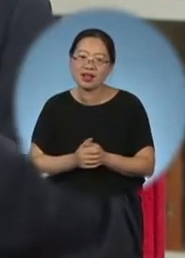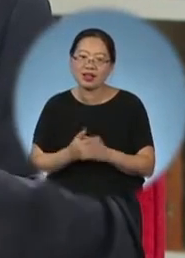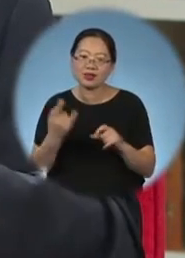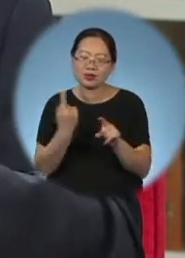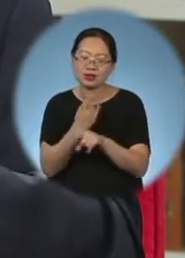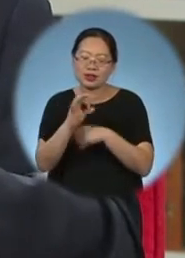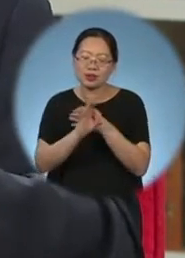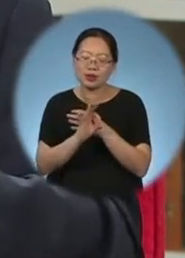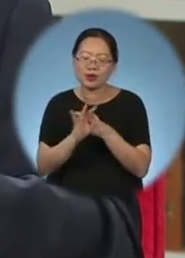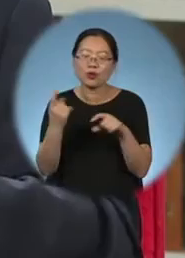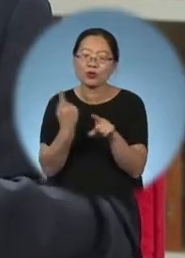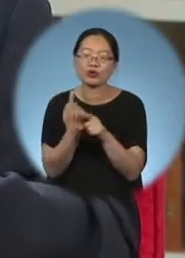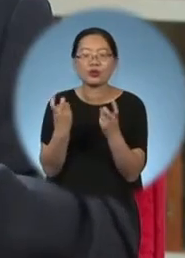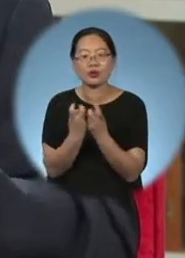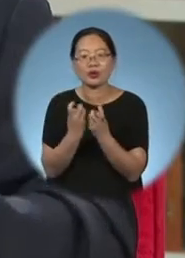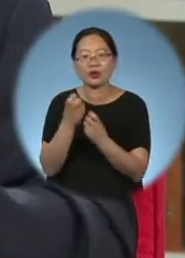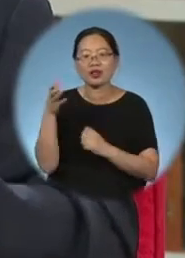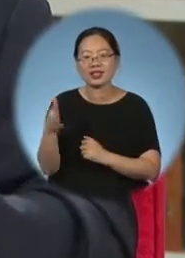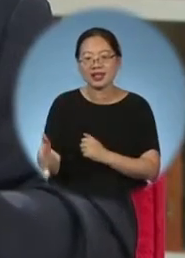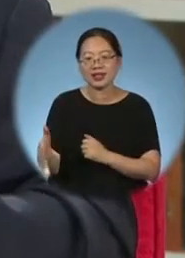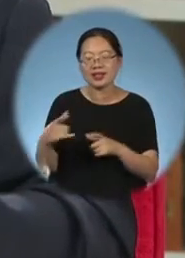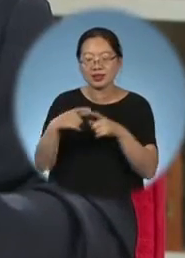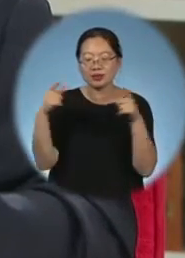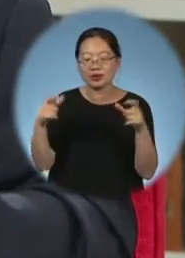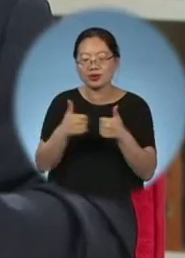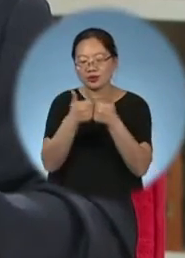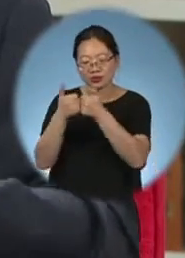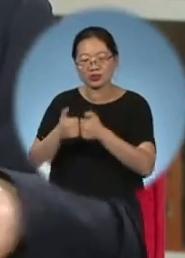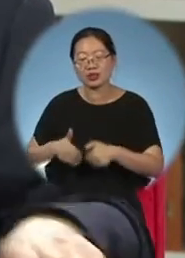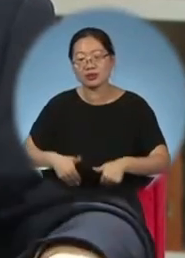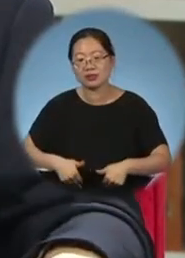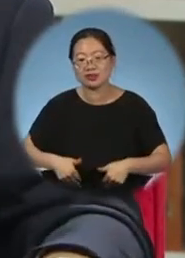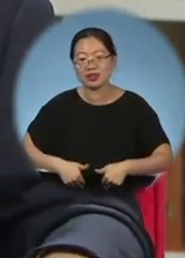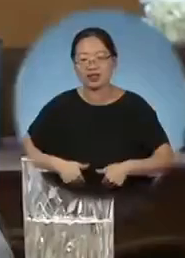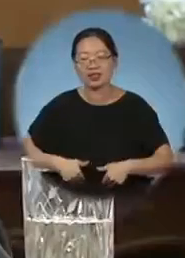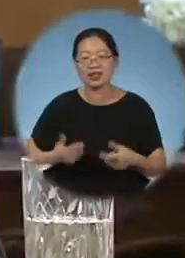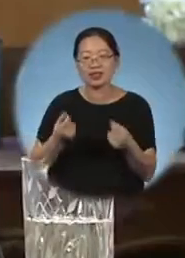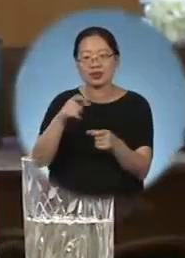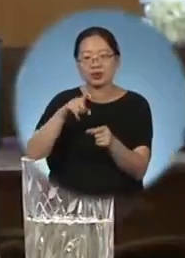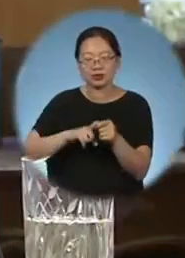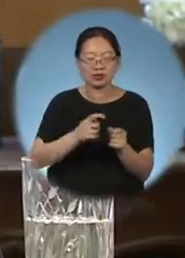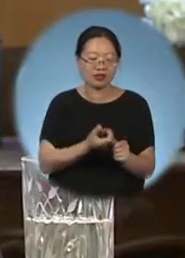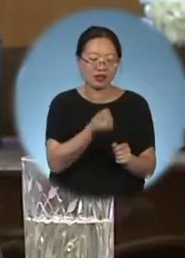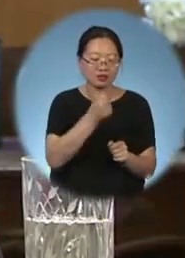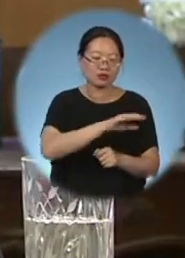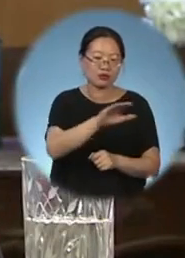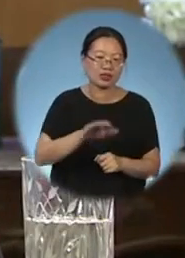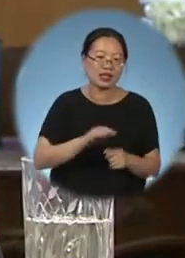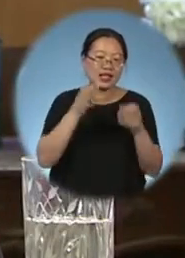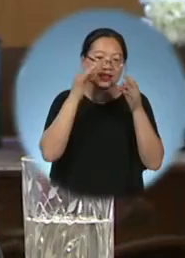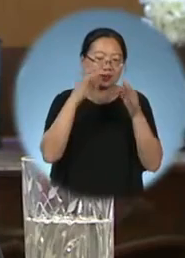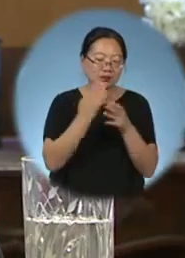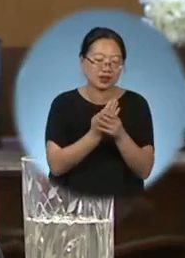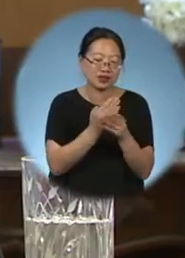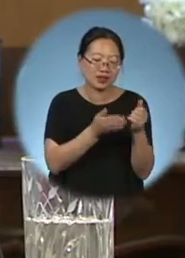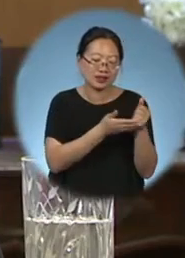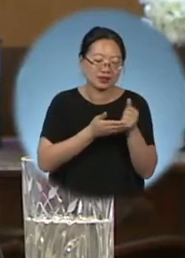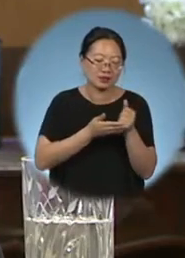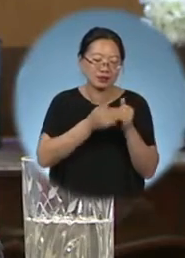고친다면 어떤 방향 고쳐야 되겠느냐 이런 광범위한 논의가 있어야 된다고 봅니다. 그렇죠. 그런 취지에서 오늘 저희가 김 박사님을 모신